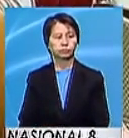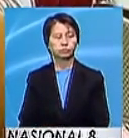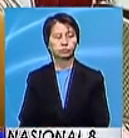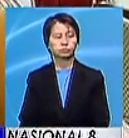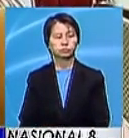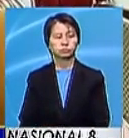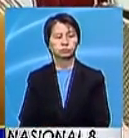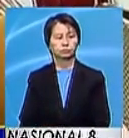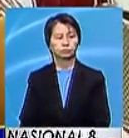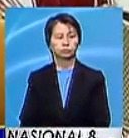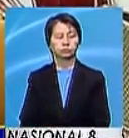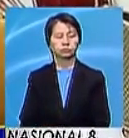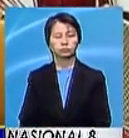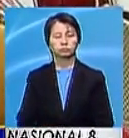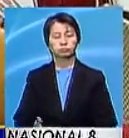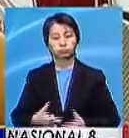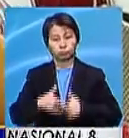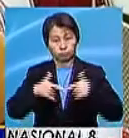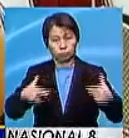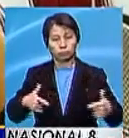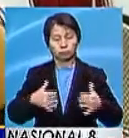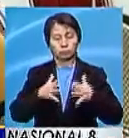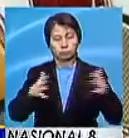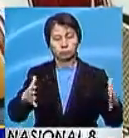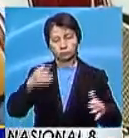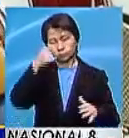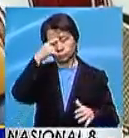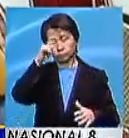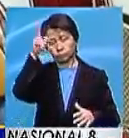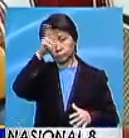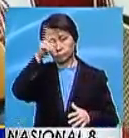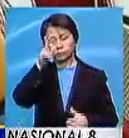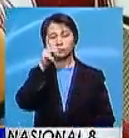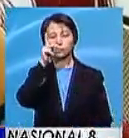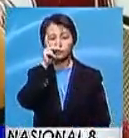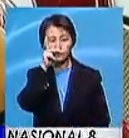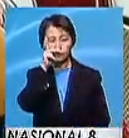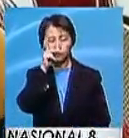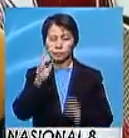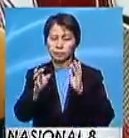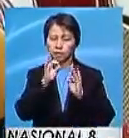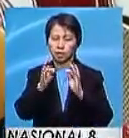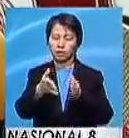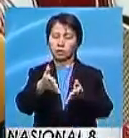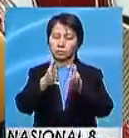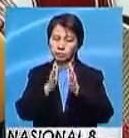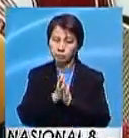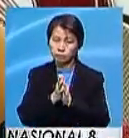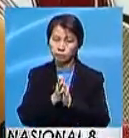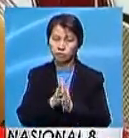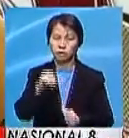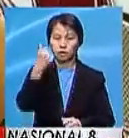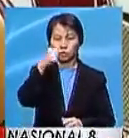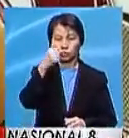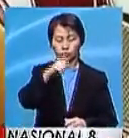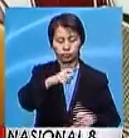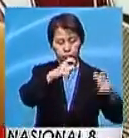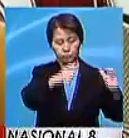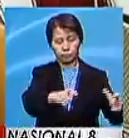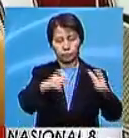Sangat berbesar hatilah kepada Kerajaan Negeri Kedah kalau permohonan untuk 10 gelanggang